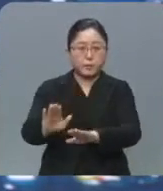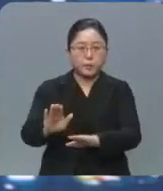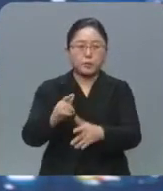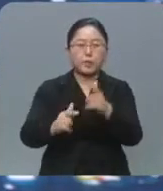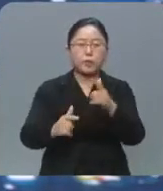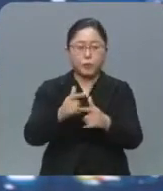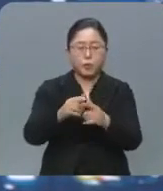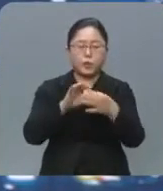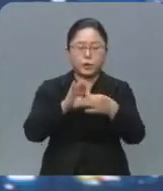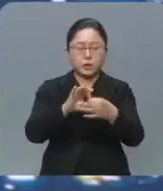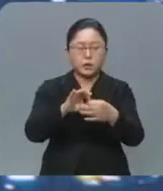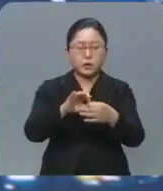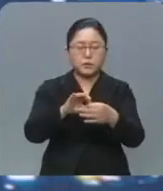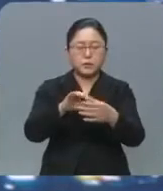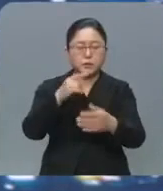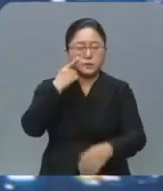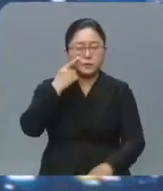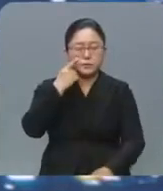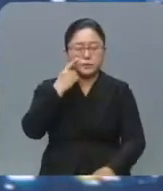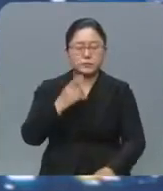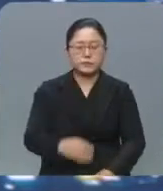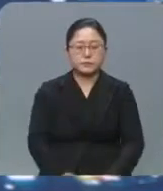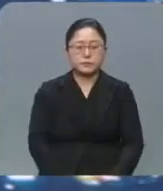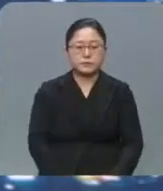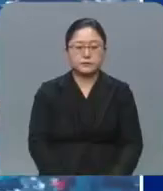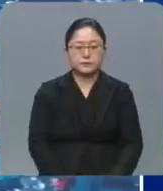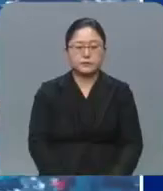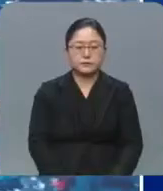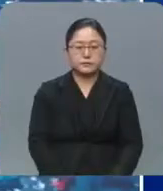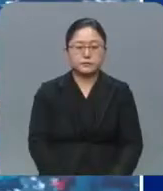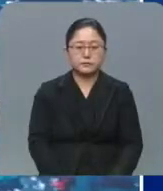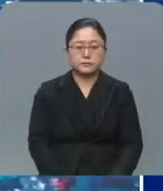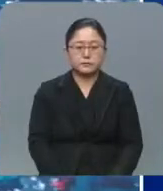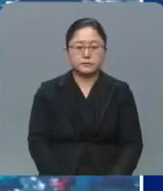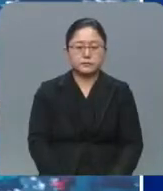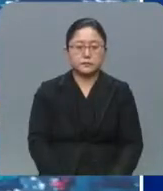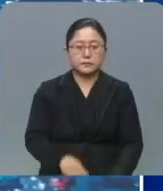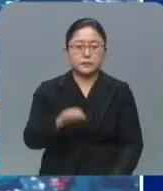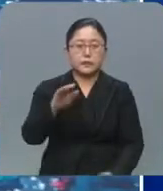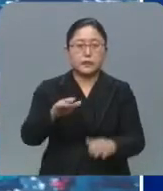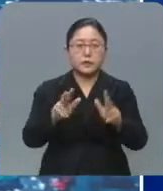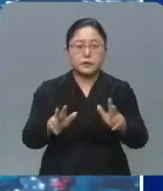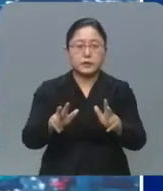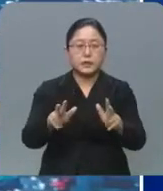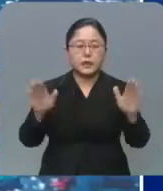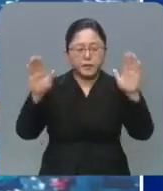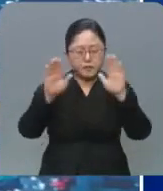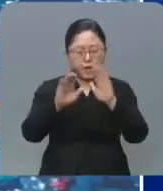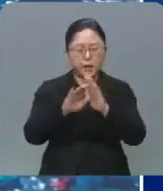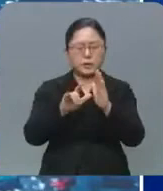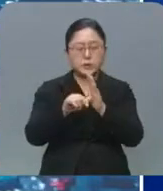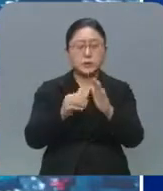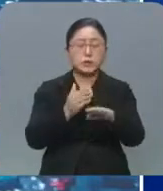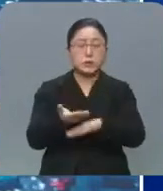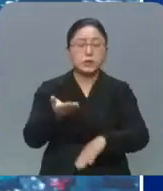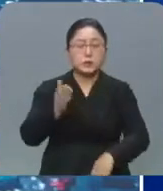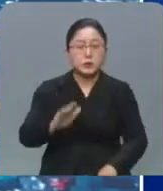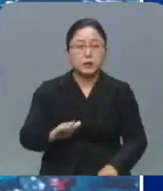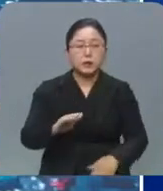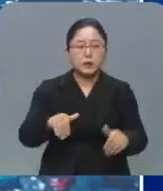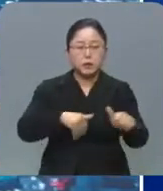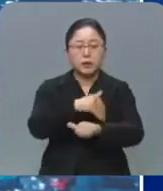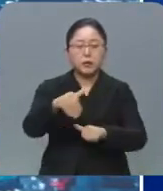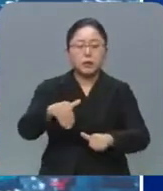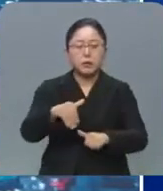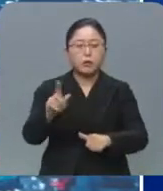목포신항의 취재기자 연결해서 자세한 소식 알아보겠습니다. 김혜린 기자, 지금 밤 늦은 시각이긴 한데